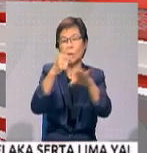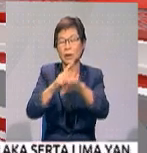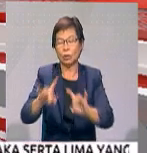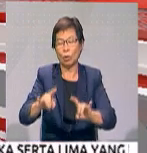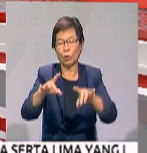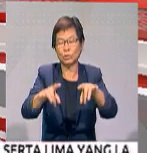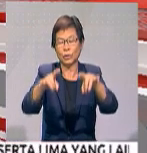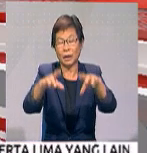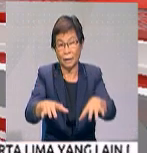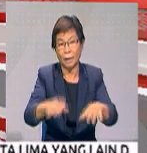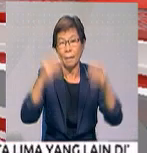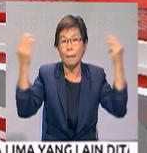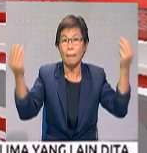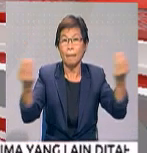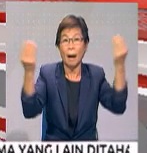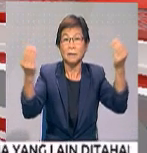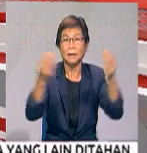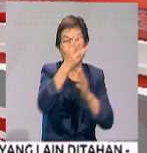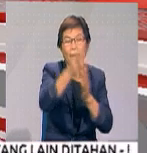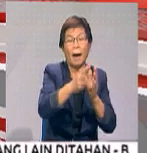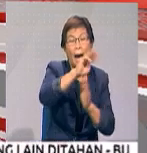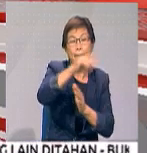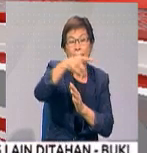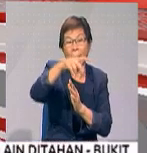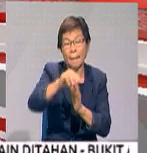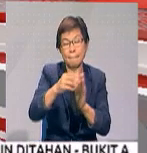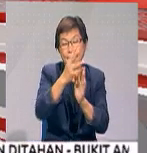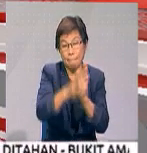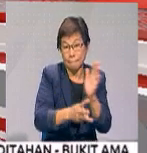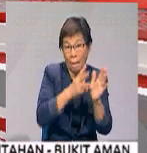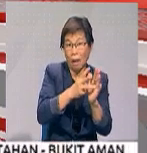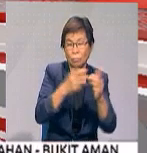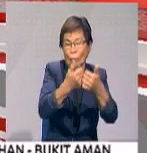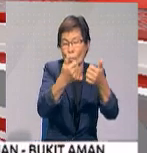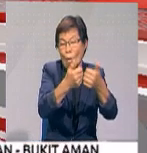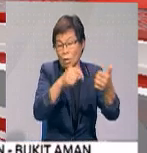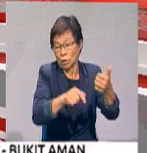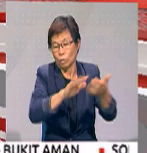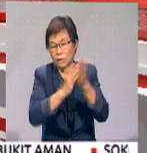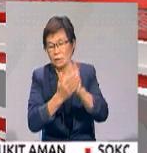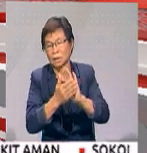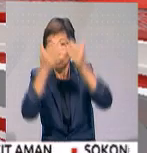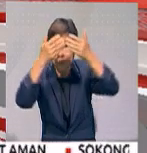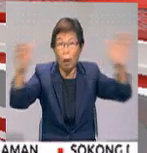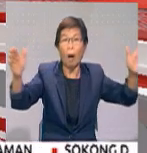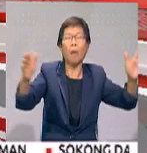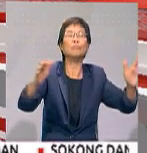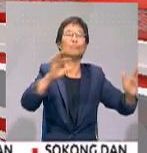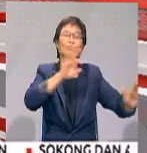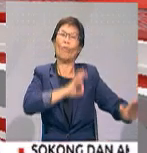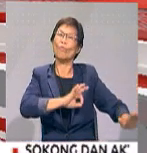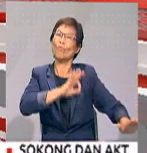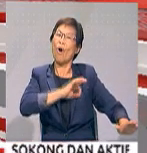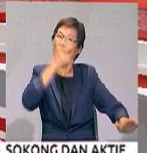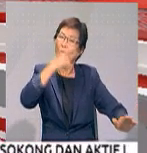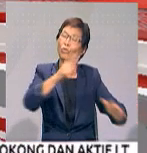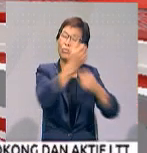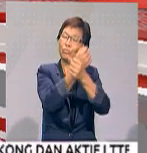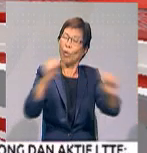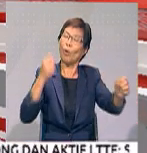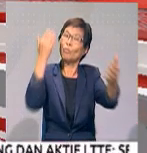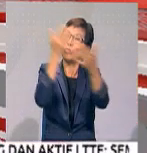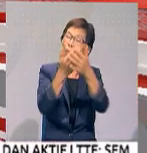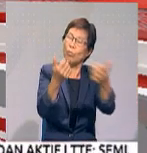Australia. Majlis Paralimpik Malaysia MPM berharap kejohanan itu akan menjadi satu pendedahan yang bermanfaat untuk persediaan